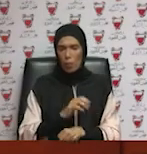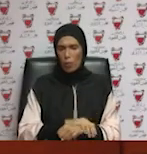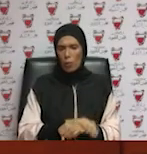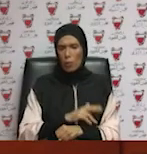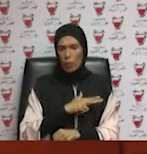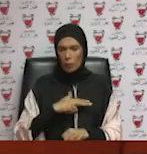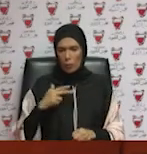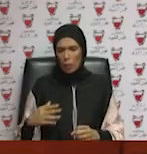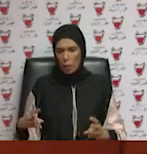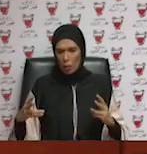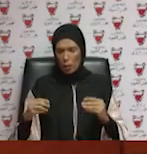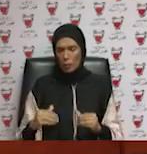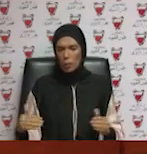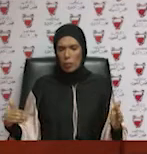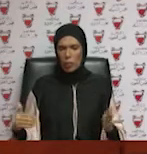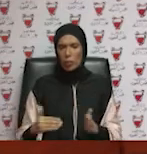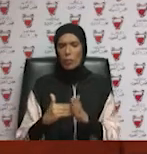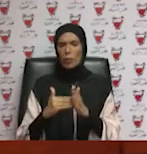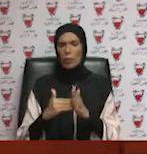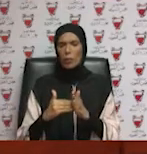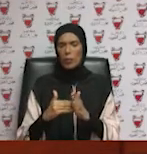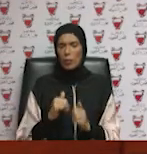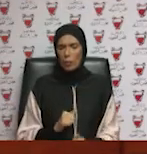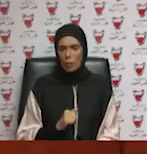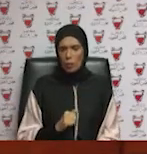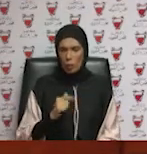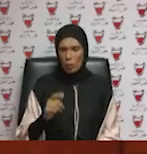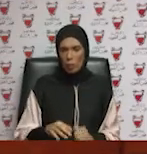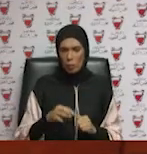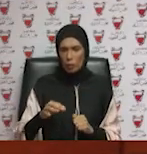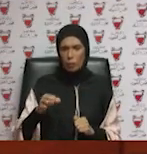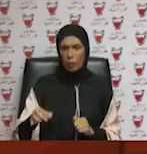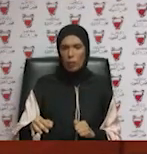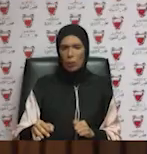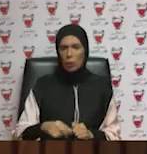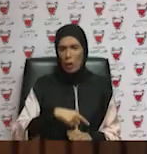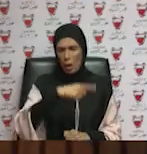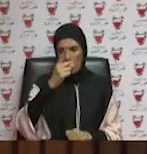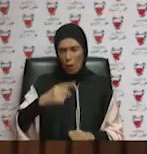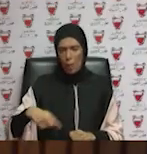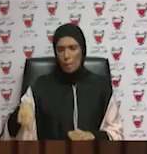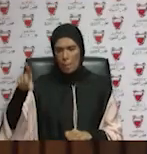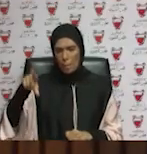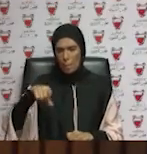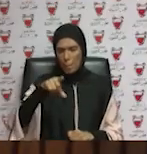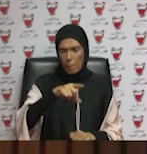إعداد الحساب الختامي المذكور، وتشيد بما ورد من تفصيلات وإحصاءات عن الإيرادات والمصروفات. وبعد تدارس